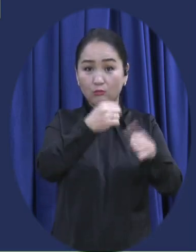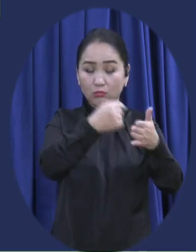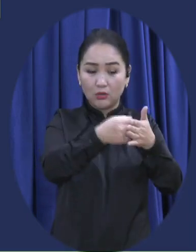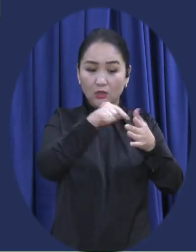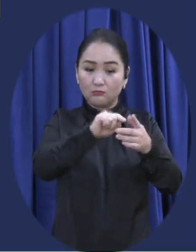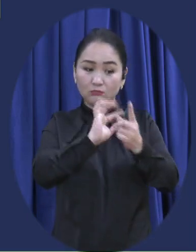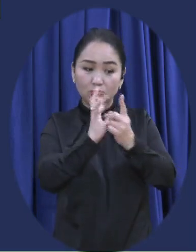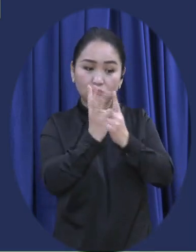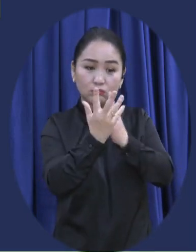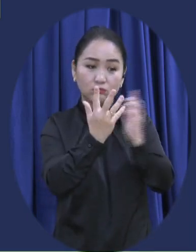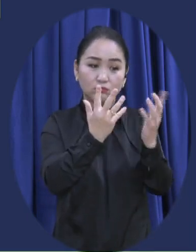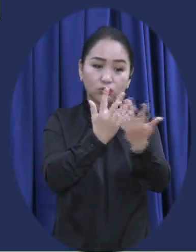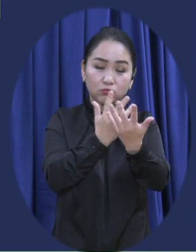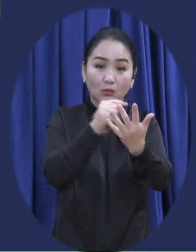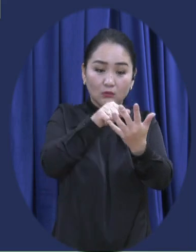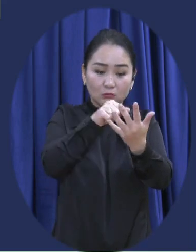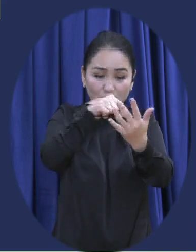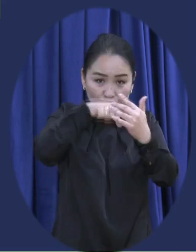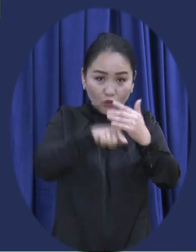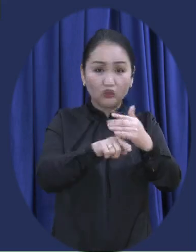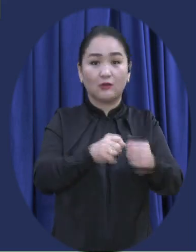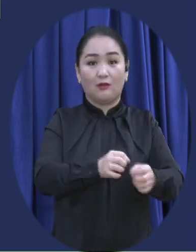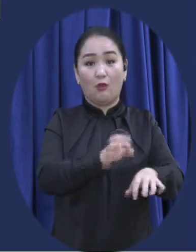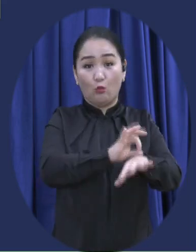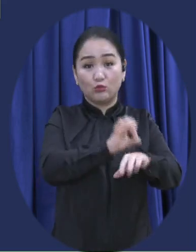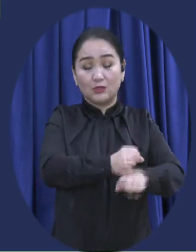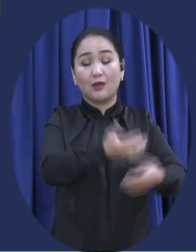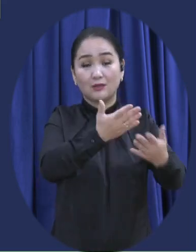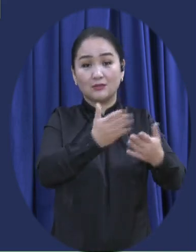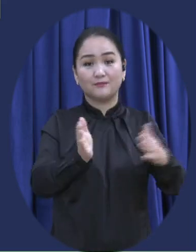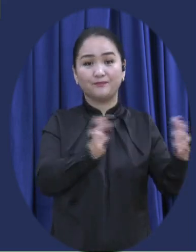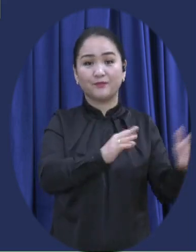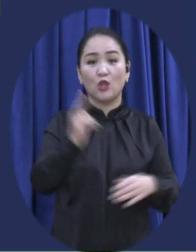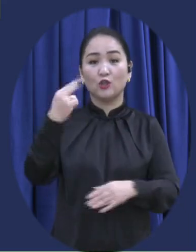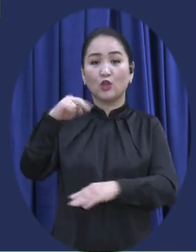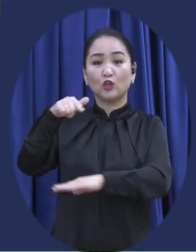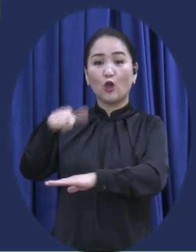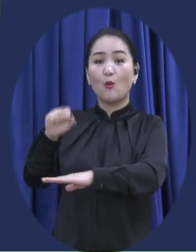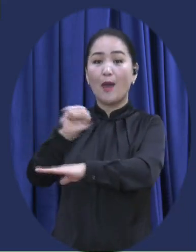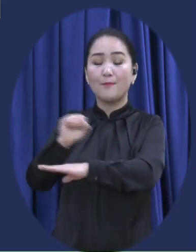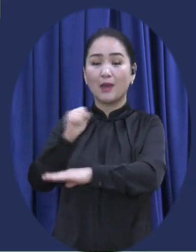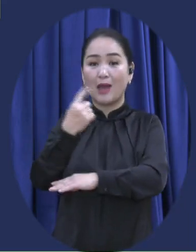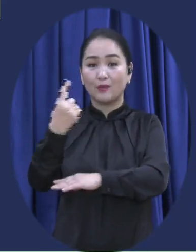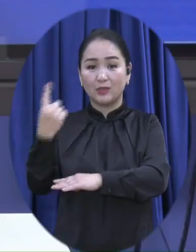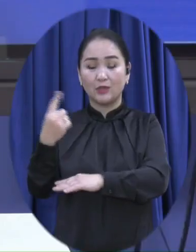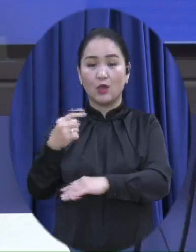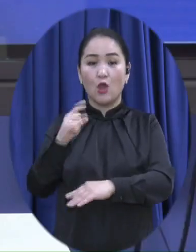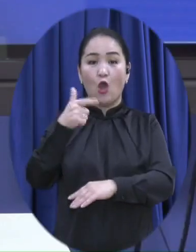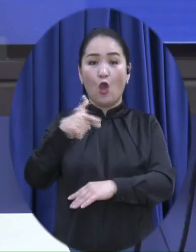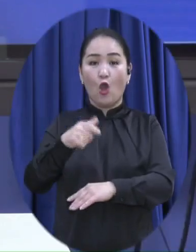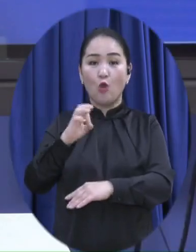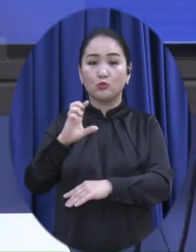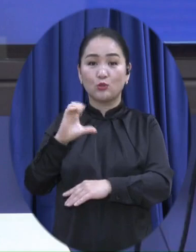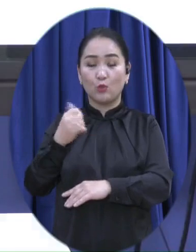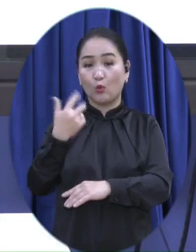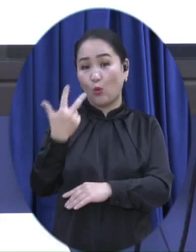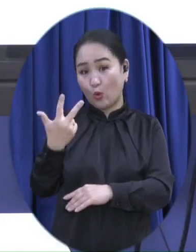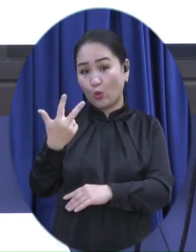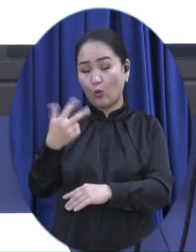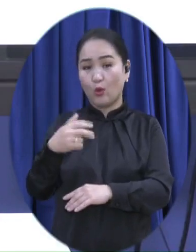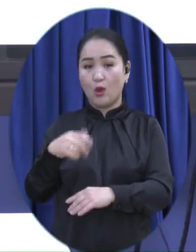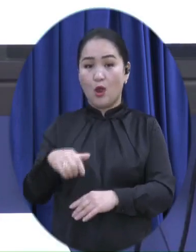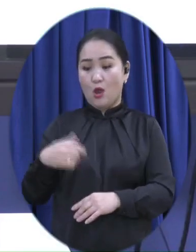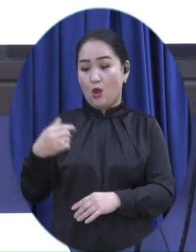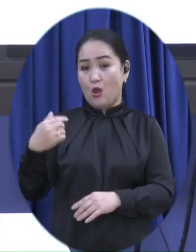хавьтлаас илэрсэн байна. За Дорногов аймагт 18 тохиолдол, Говьсүмбэр аймагт 3 тохиолдол. За